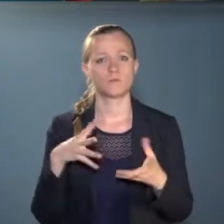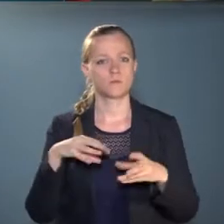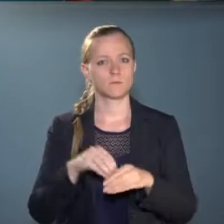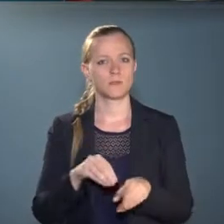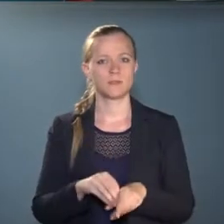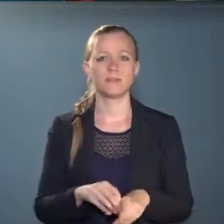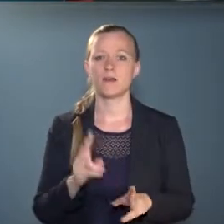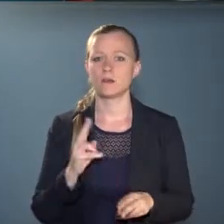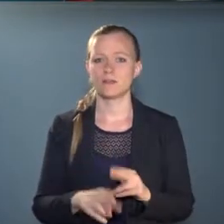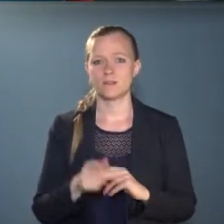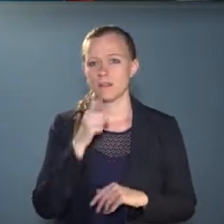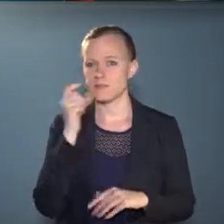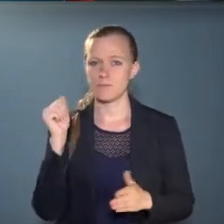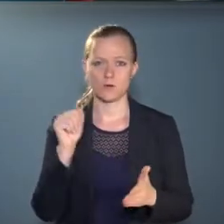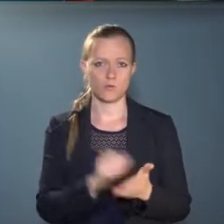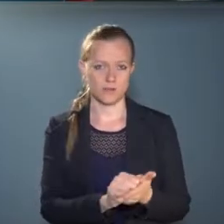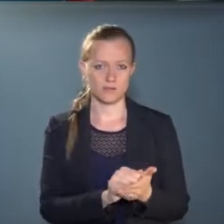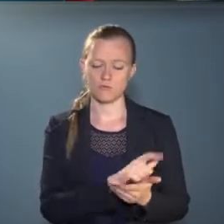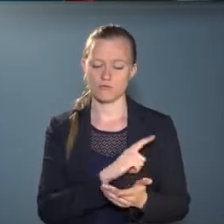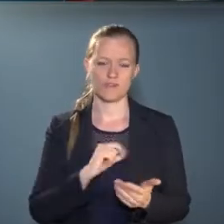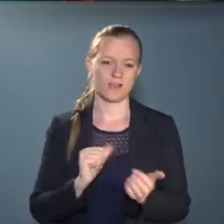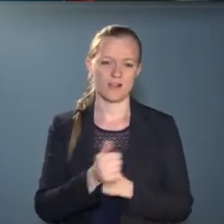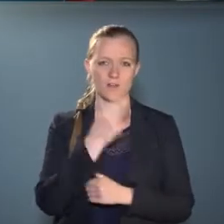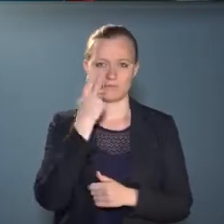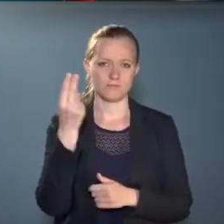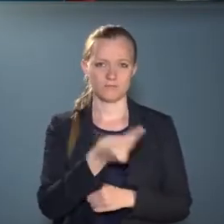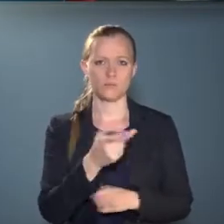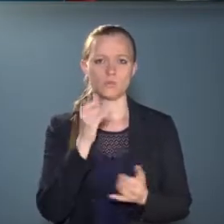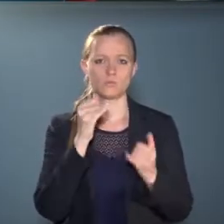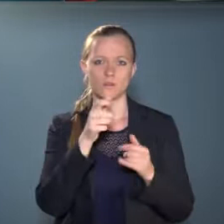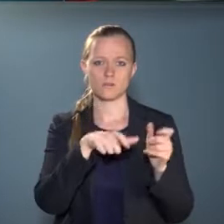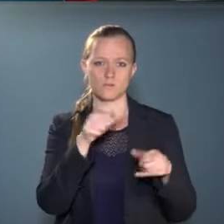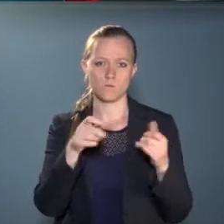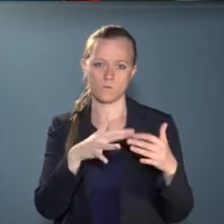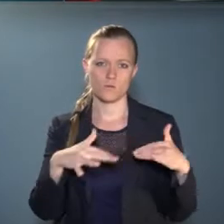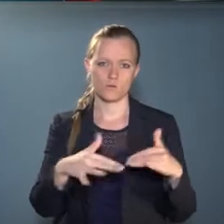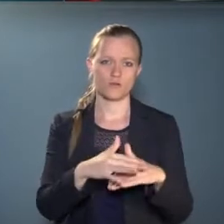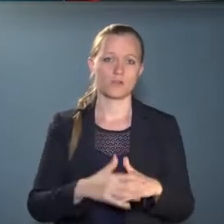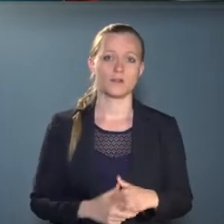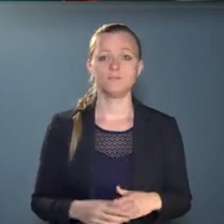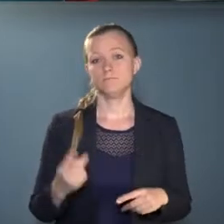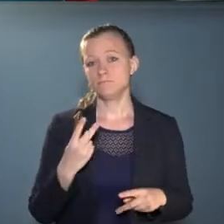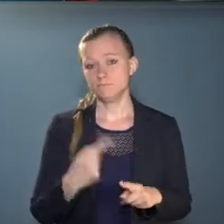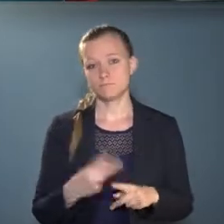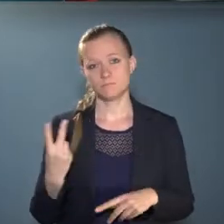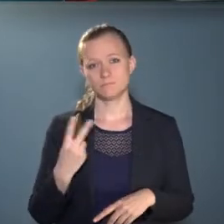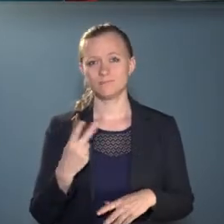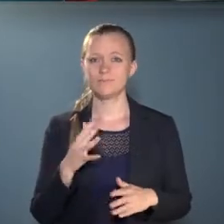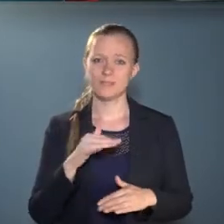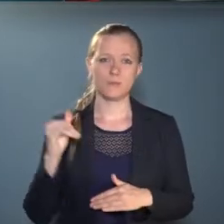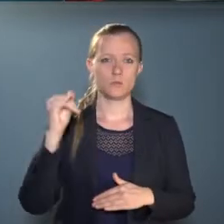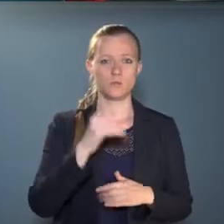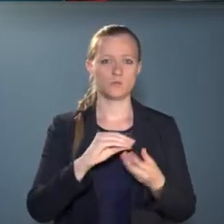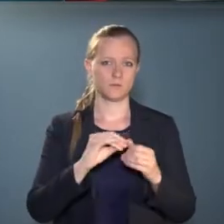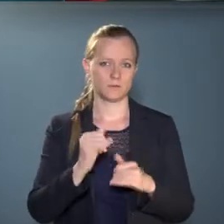hogy ha elkészülnek a beruházások, akkor már csak az előnyét fogja az utazóközönség élvezni, meg természetesen a repülőtér